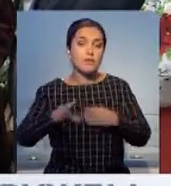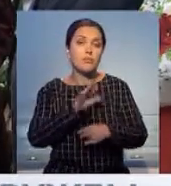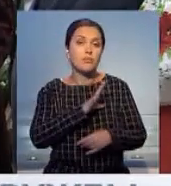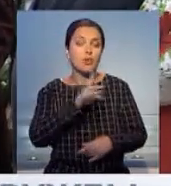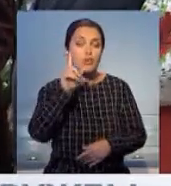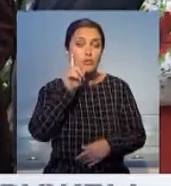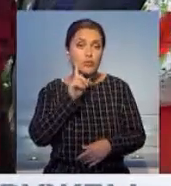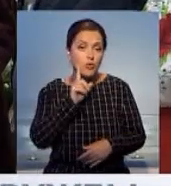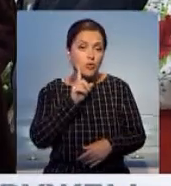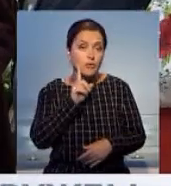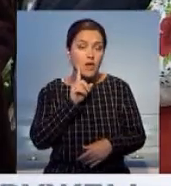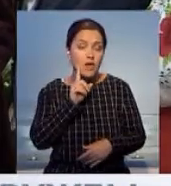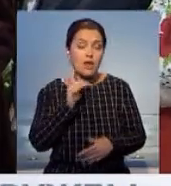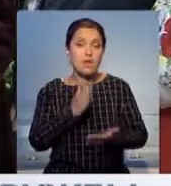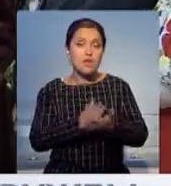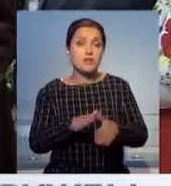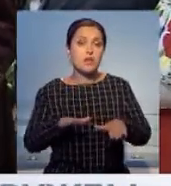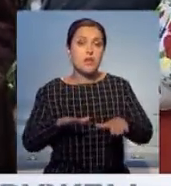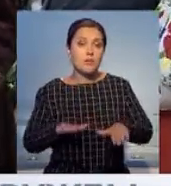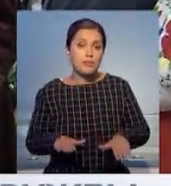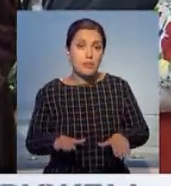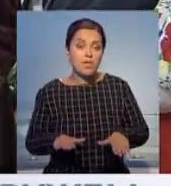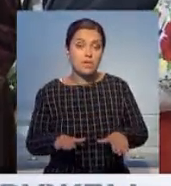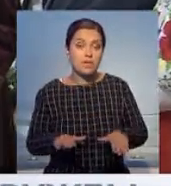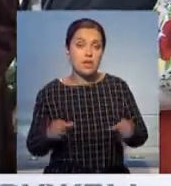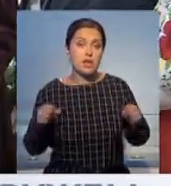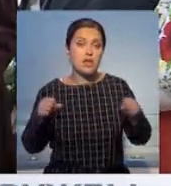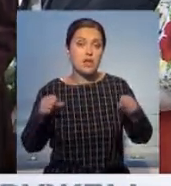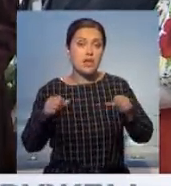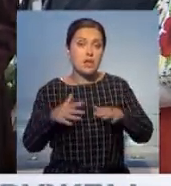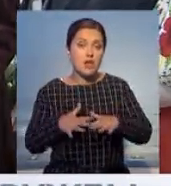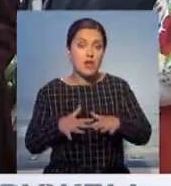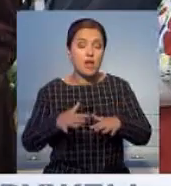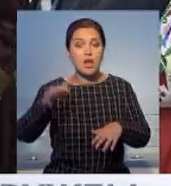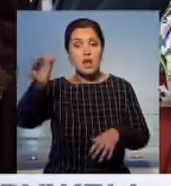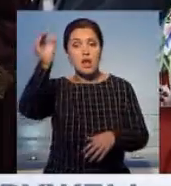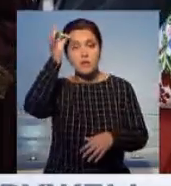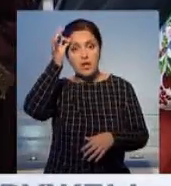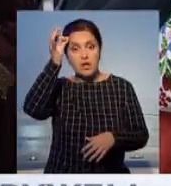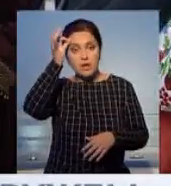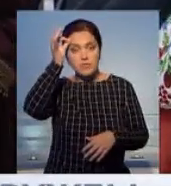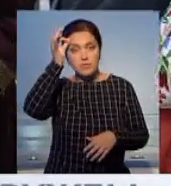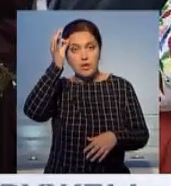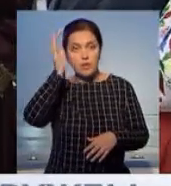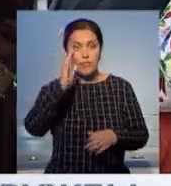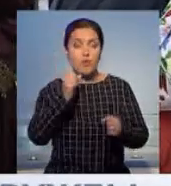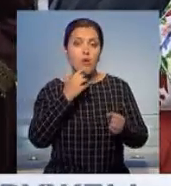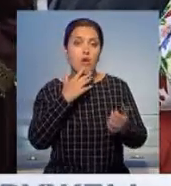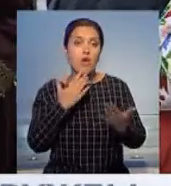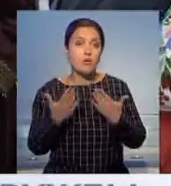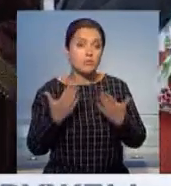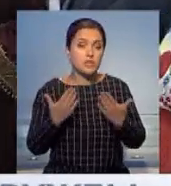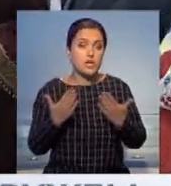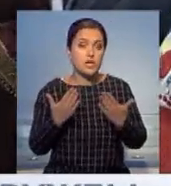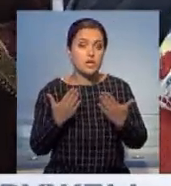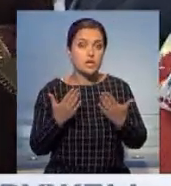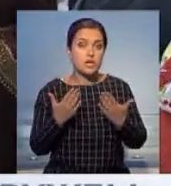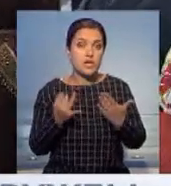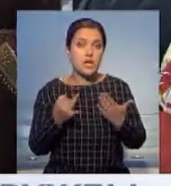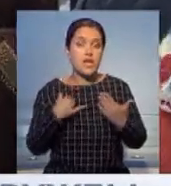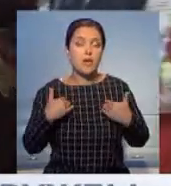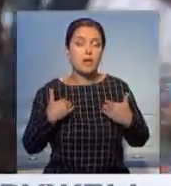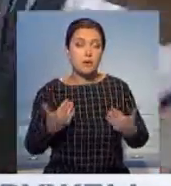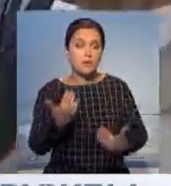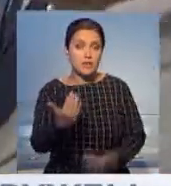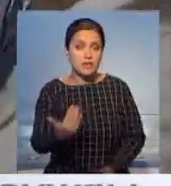комфортно. Есть место, где собираться, где вспомнить, где общаться. Поэтому я вас